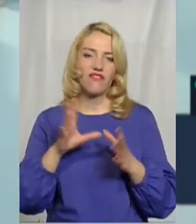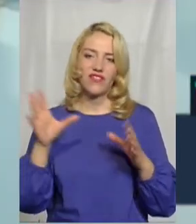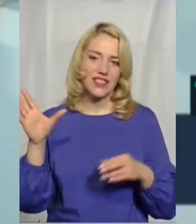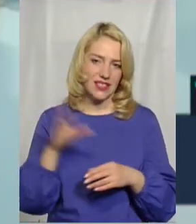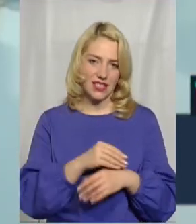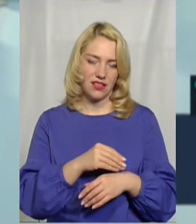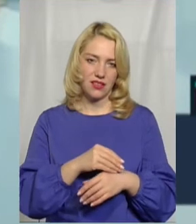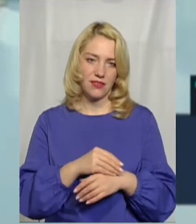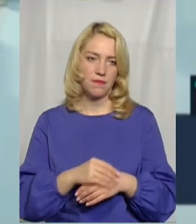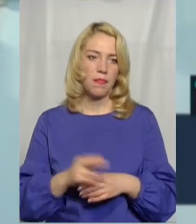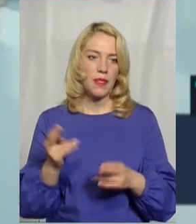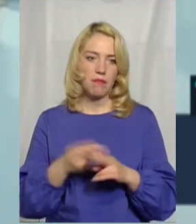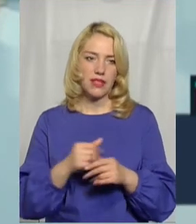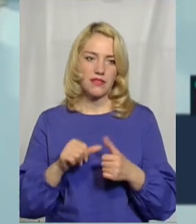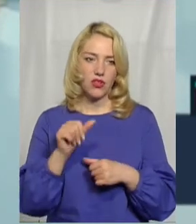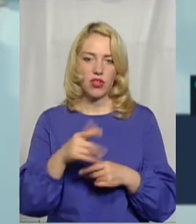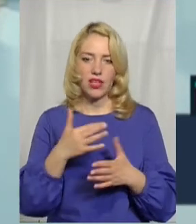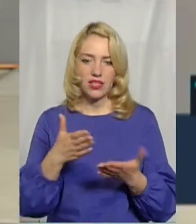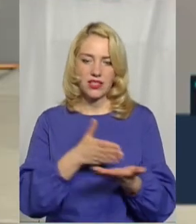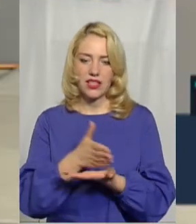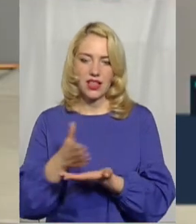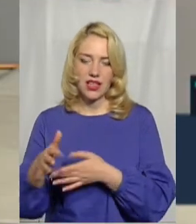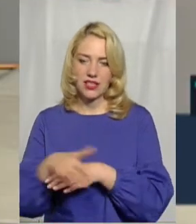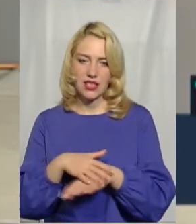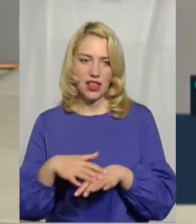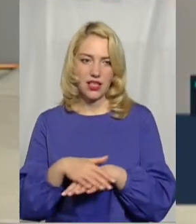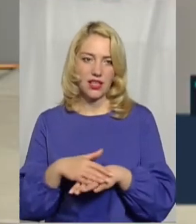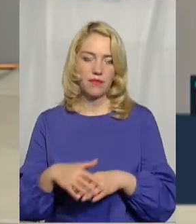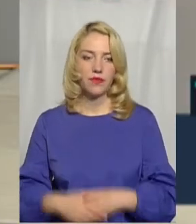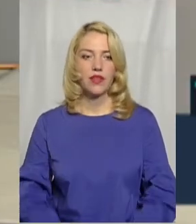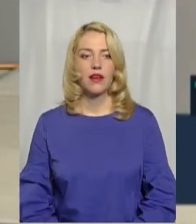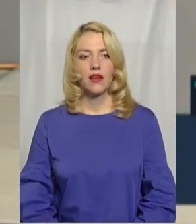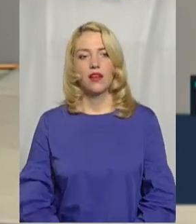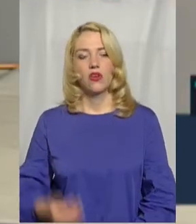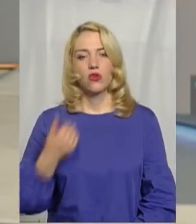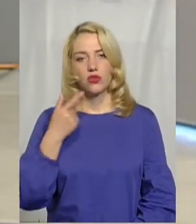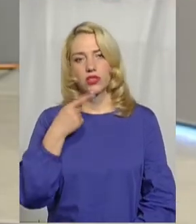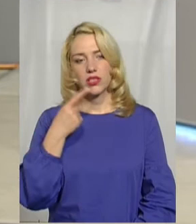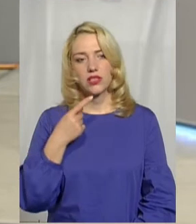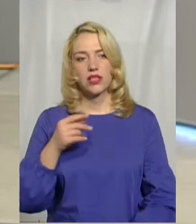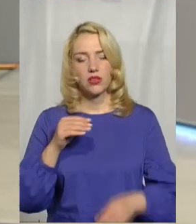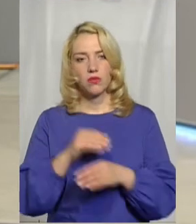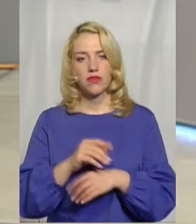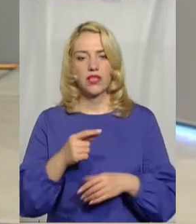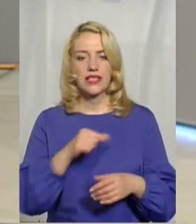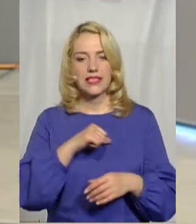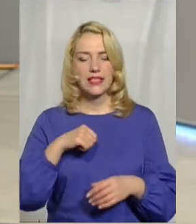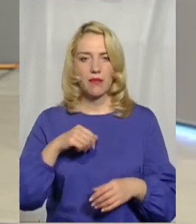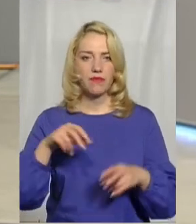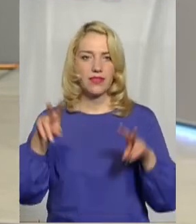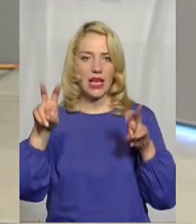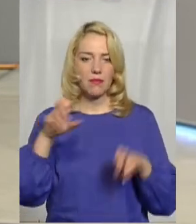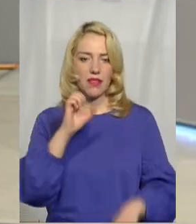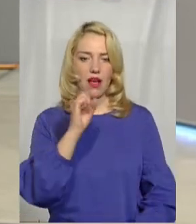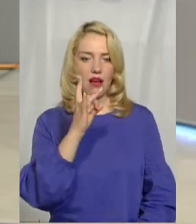виключення, різні верстви населення. Я хочу доповнити Катерину Миколаївну. Сам термін архів, це